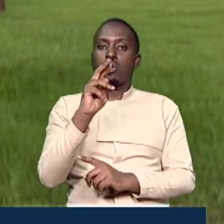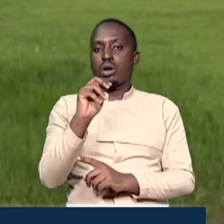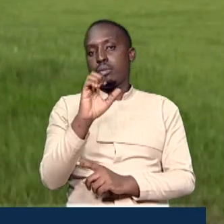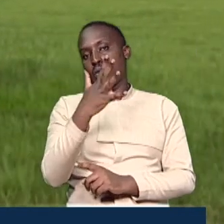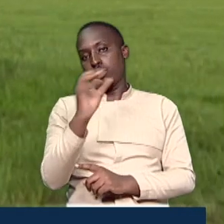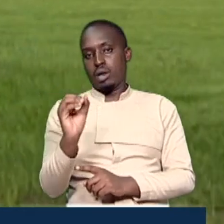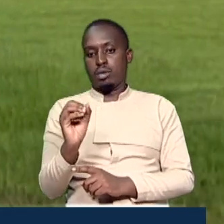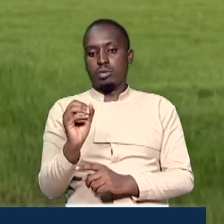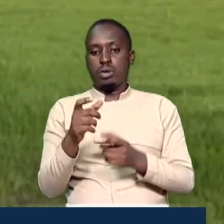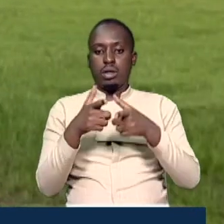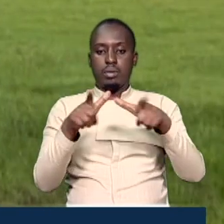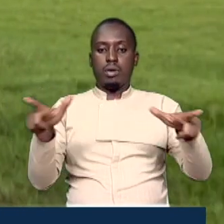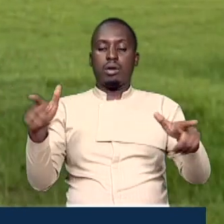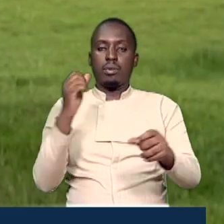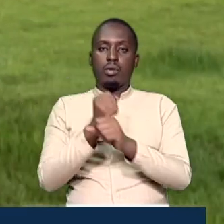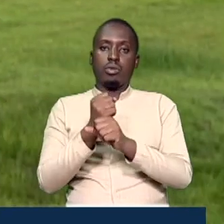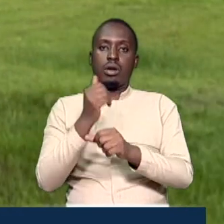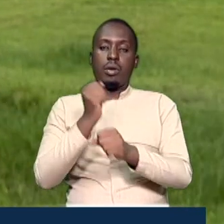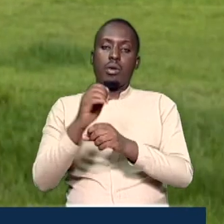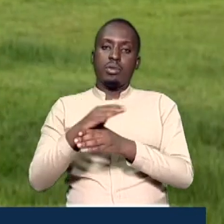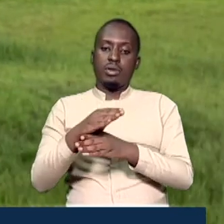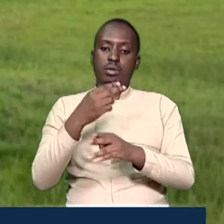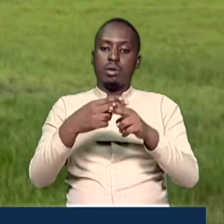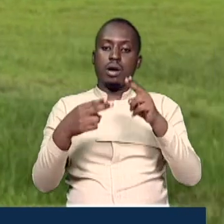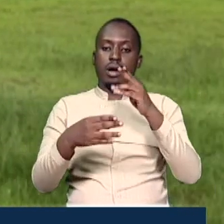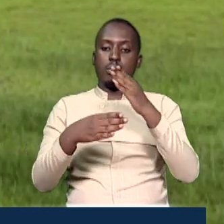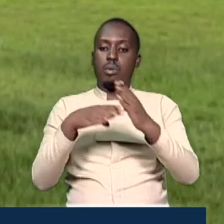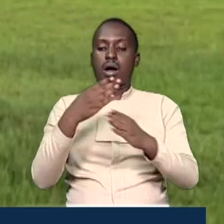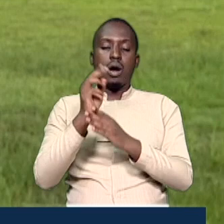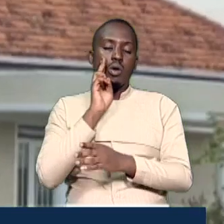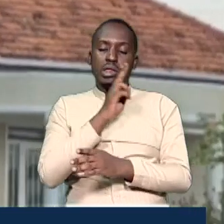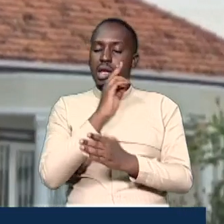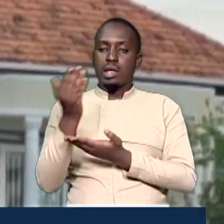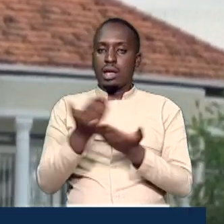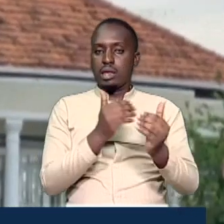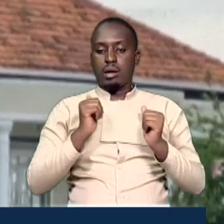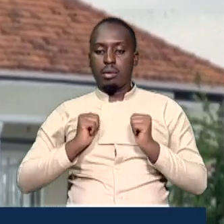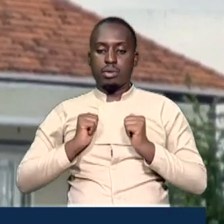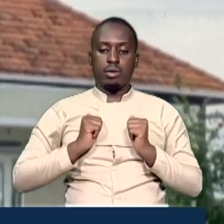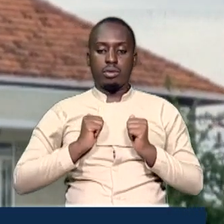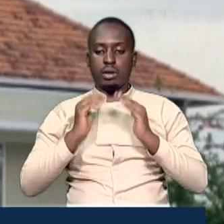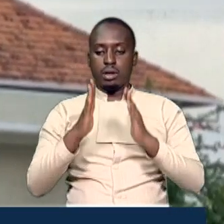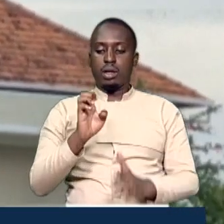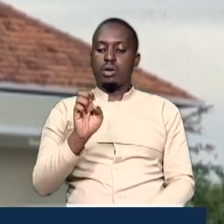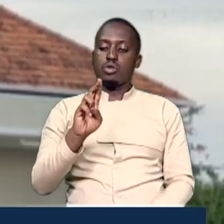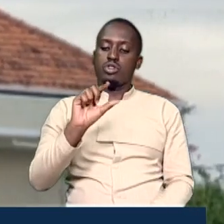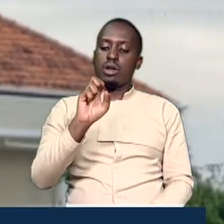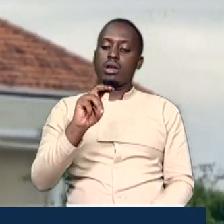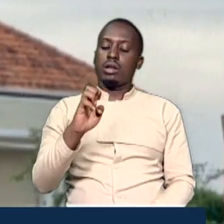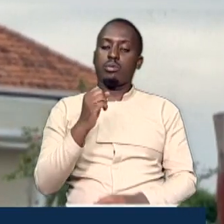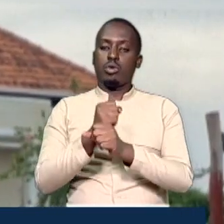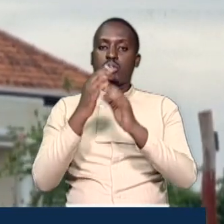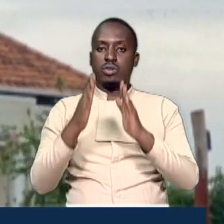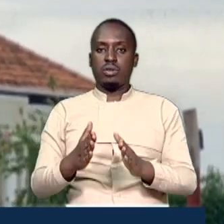kandi byanabengutswe na ba rwiyemezamirimo maze bubaka amahoteli akomeye yakira ba mukerarugendo. Usengimana Eugene umukozi wa Bugesera